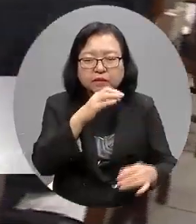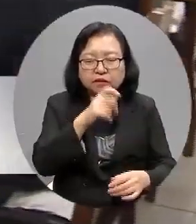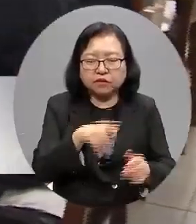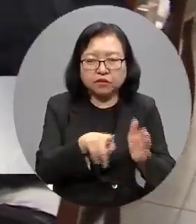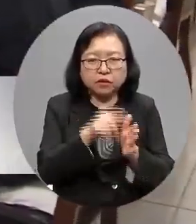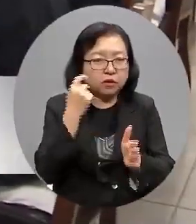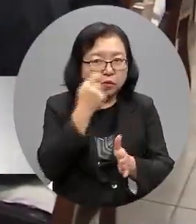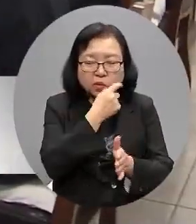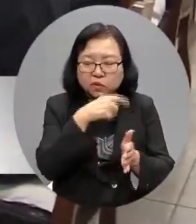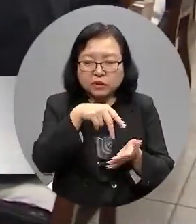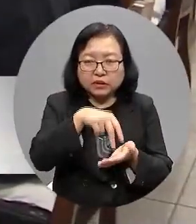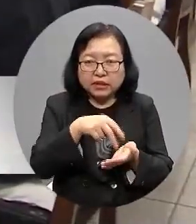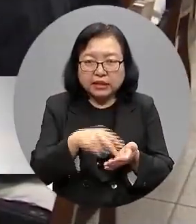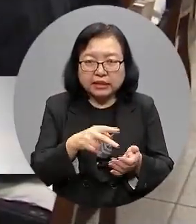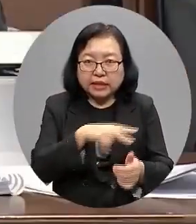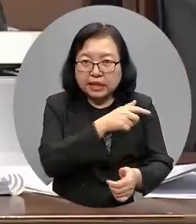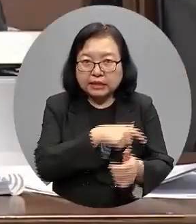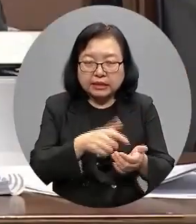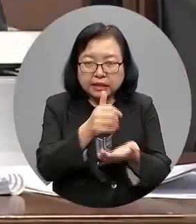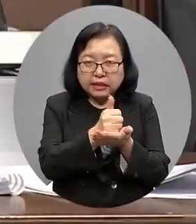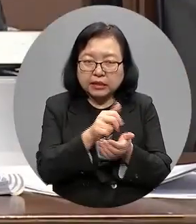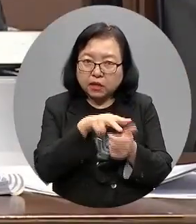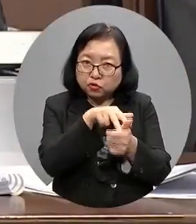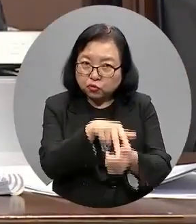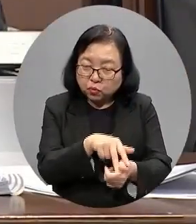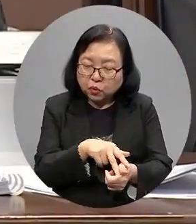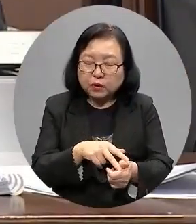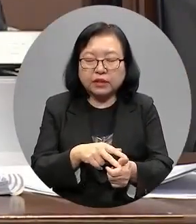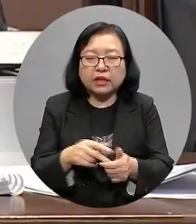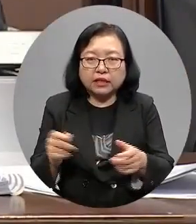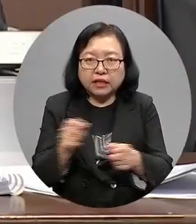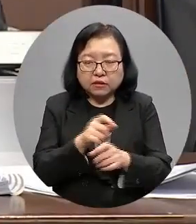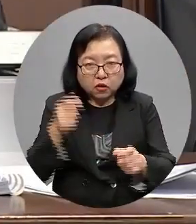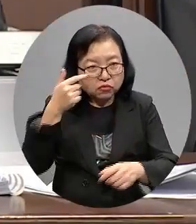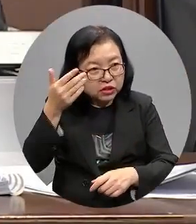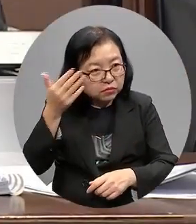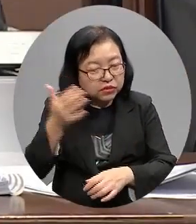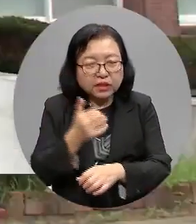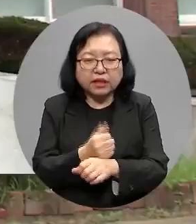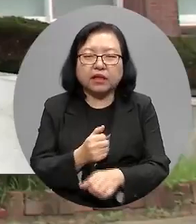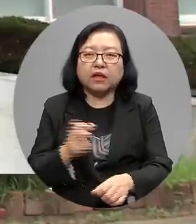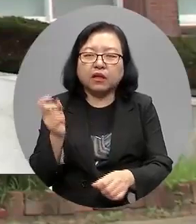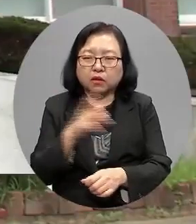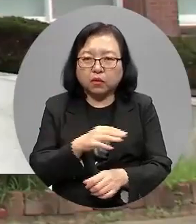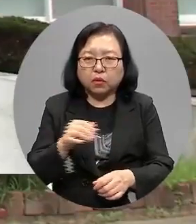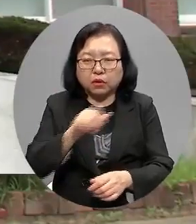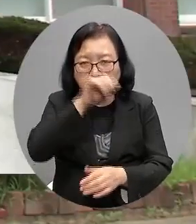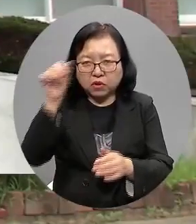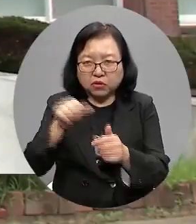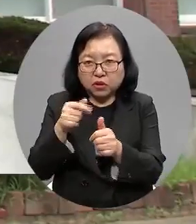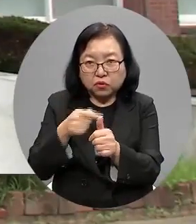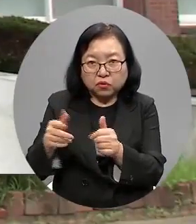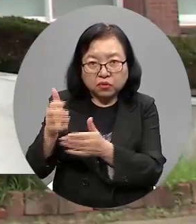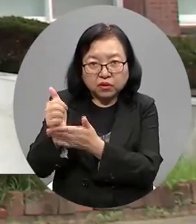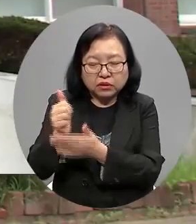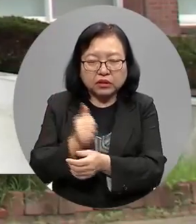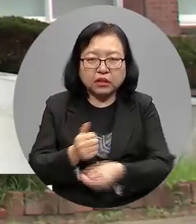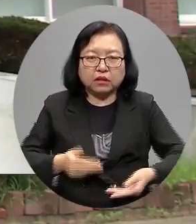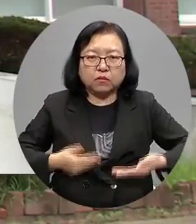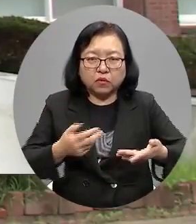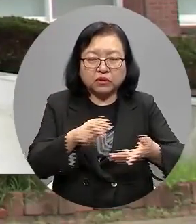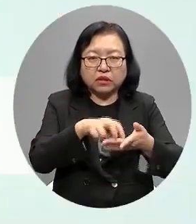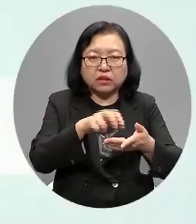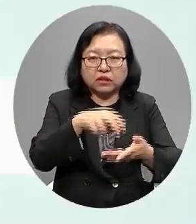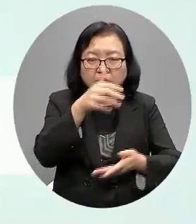신용보증재단 이사장 후보자의 인사 청문회를 개최합니다 또 인재평생 교육 진흥원과 자원 봉사